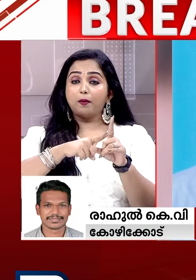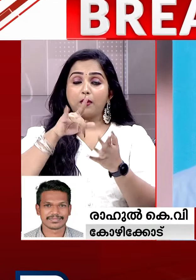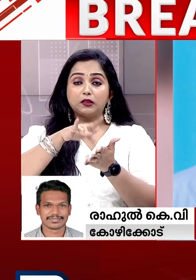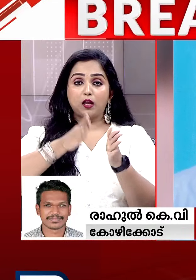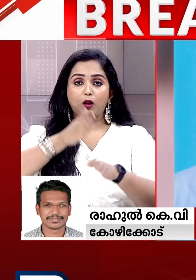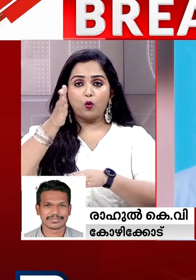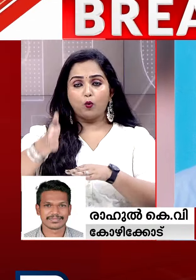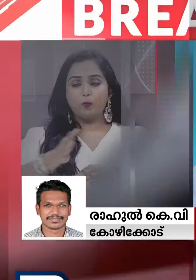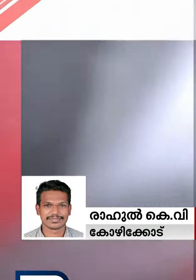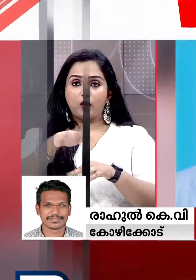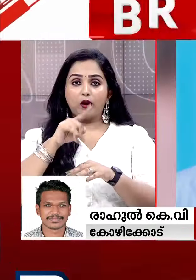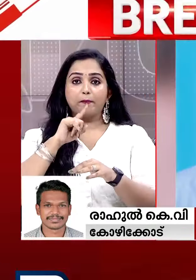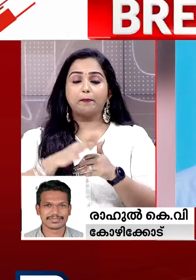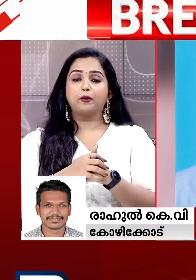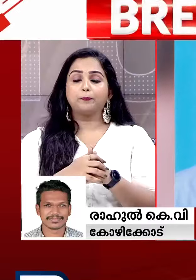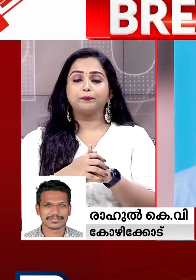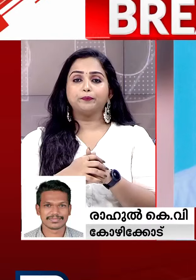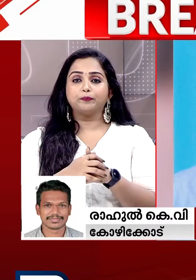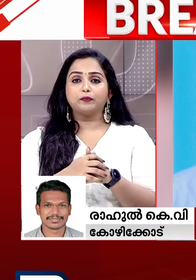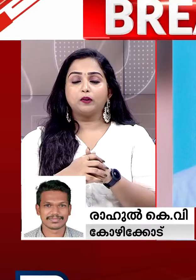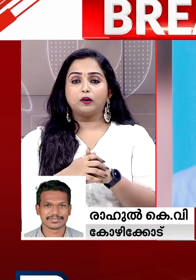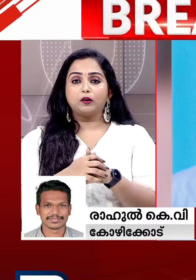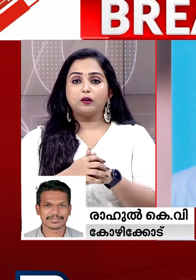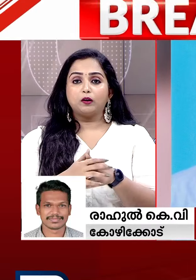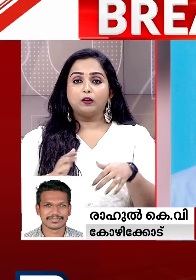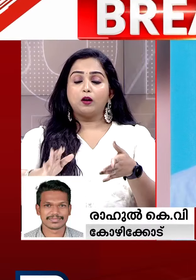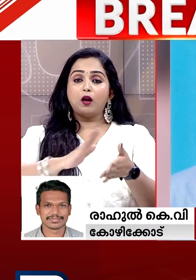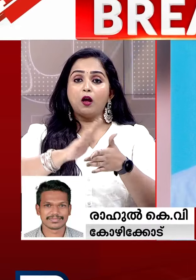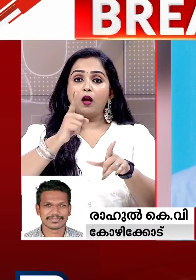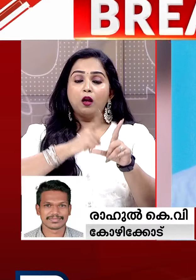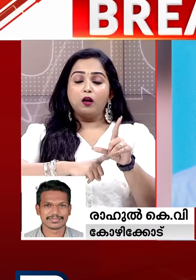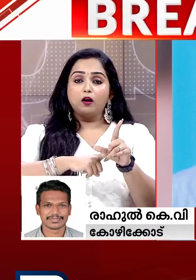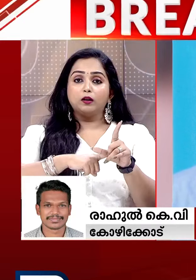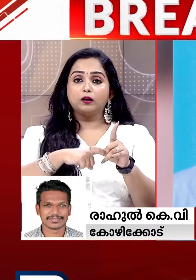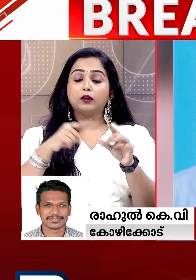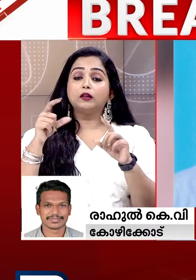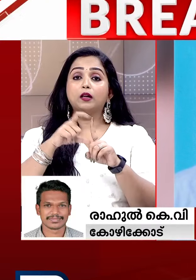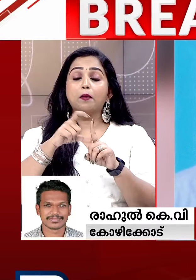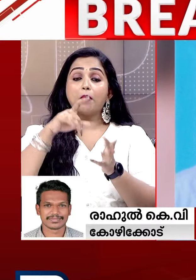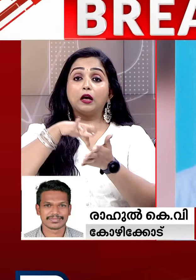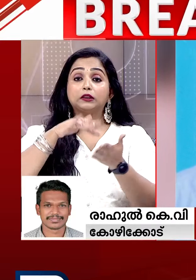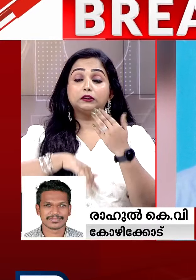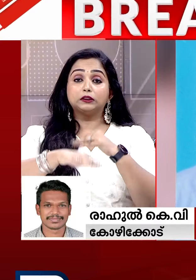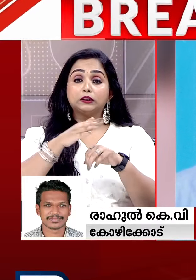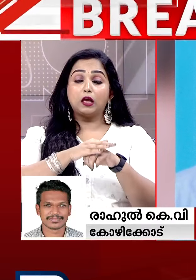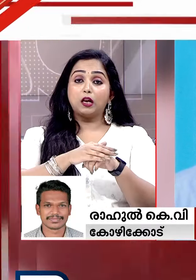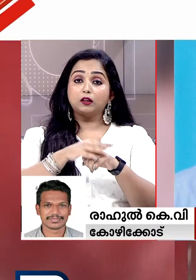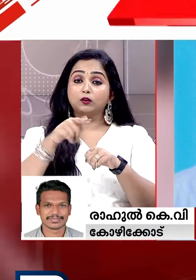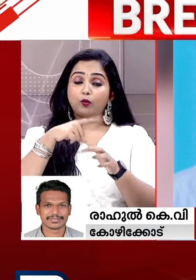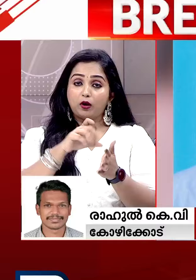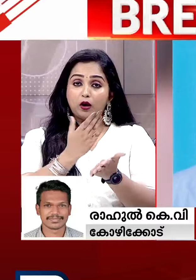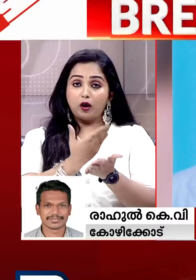കൂടിയാണ് നമുക്ക് ലഭ്യമാവുന്നത്. ഒരിക്കൽ കൂടി പറയുകയാണ്, ഹൈദരാബാദിൽ രജിസ്റ്റർ ചെയ്ത കേസാണ്. ഹൈദരാബാദ് പോലീസ് ഇവിടെ എത്തുന്നു, കൊടുവള്ളിയിൽ